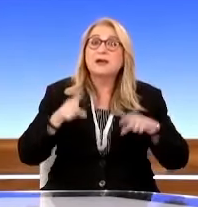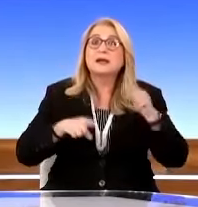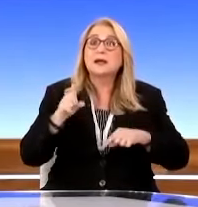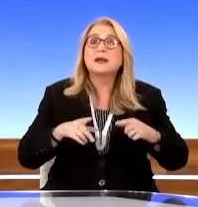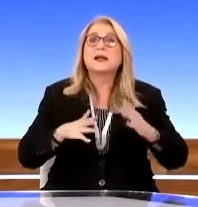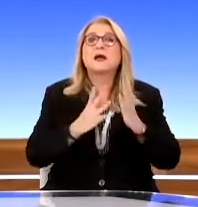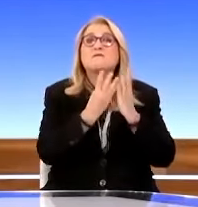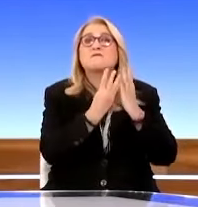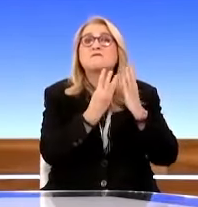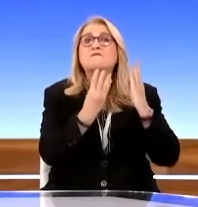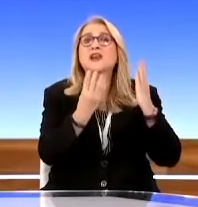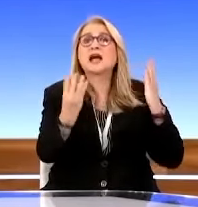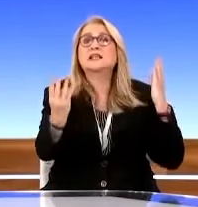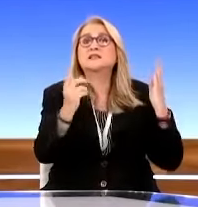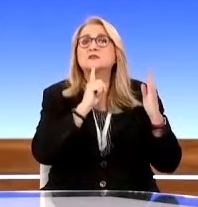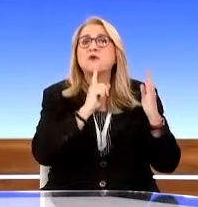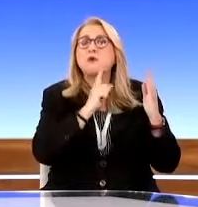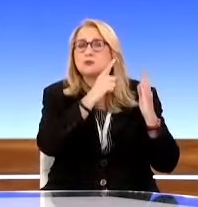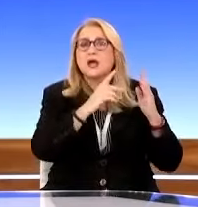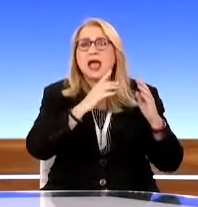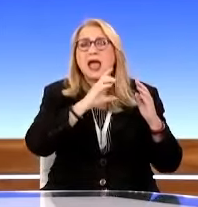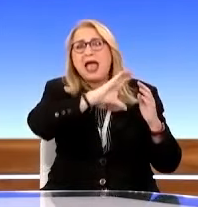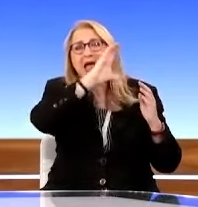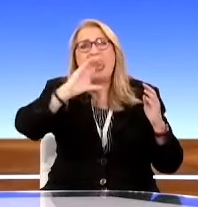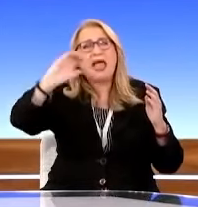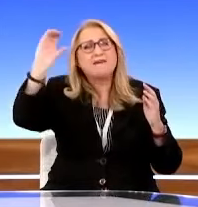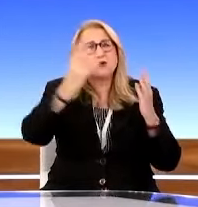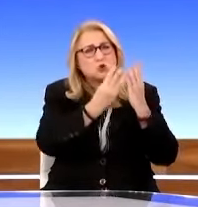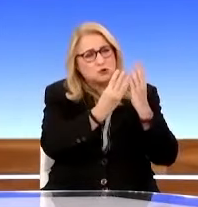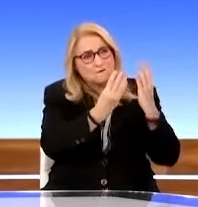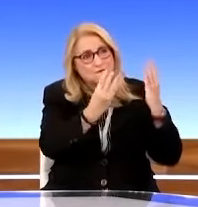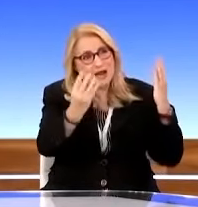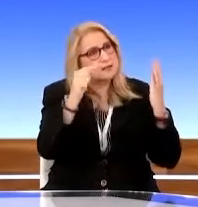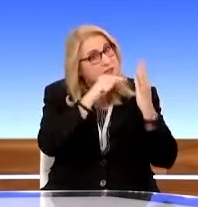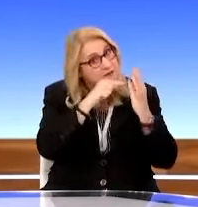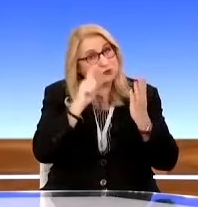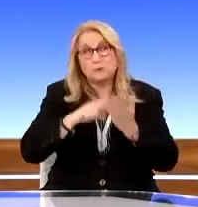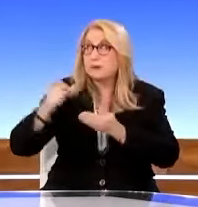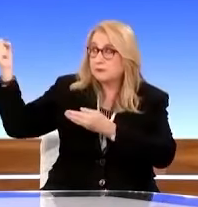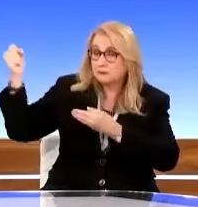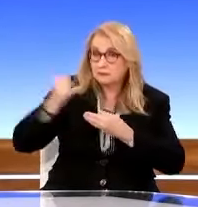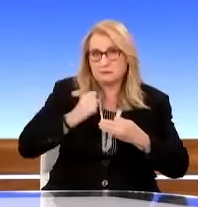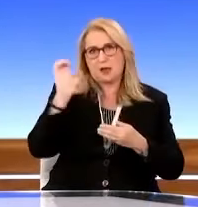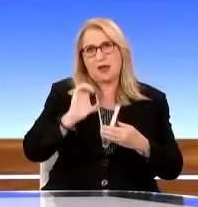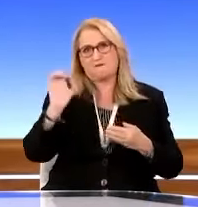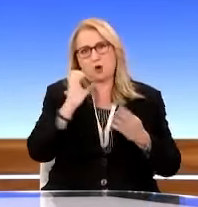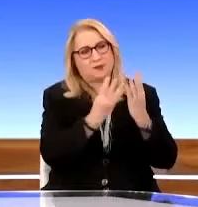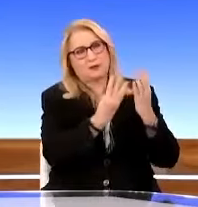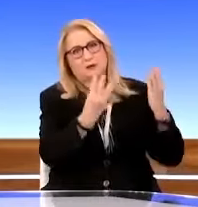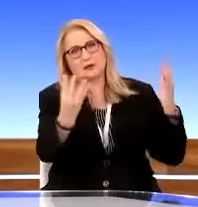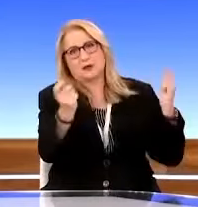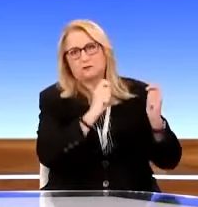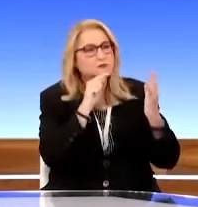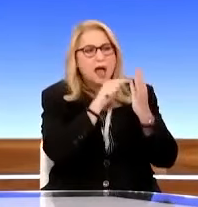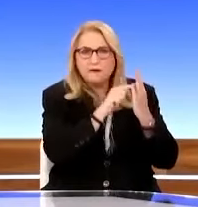όπως ο φράχτης τον οποίο κατασκευάζουμε στον Εύρο. Ο φράχτης αυτός έχει σκοπό να προστατεύσει όχι τα ελληνικά σύνορα αλλά